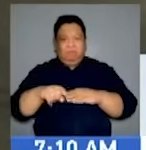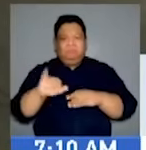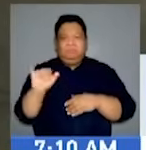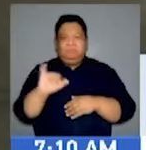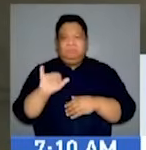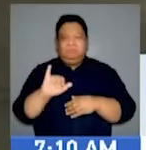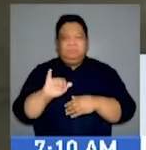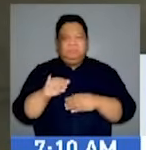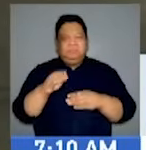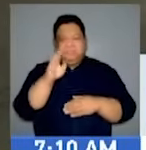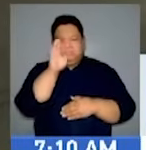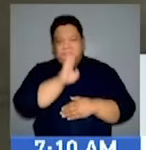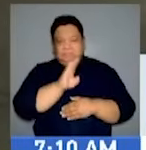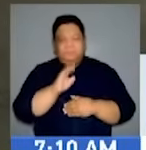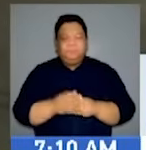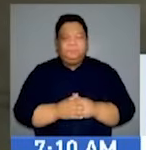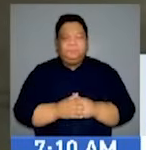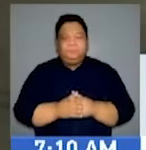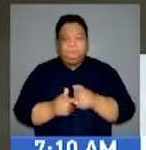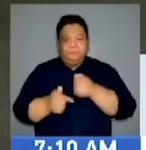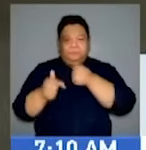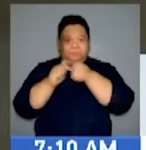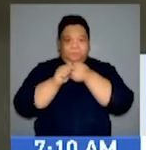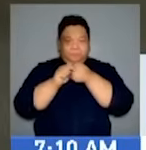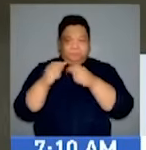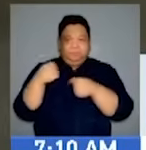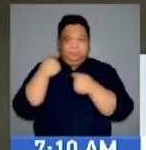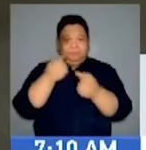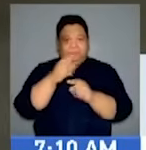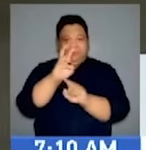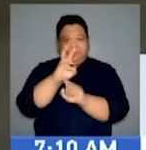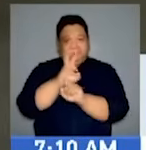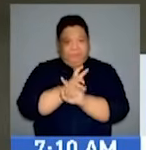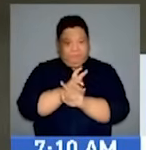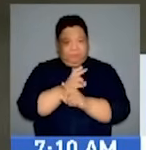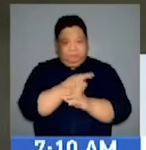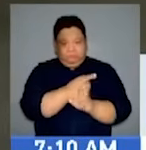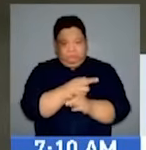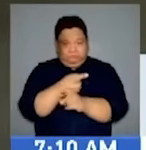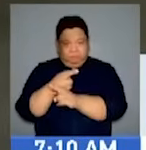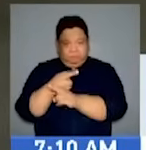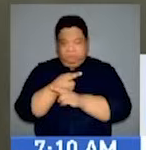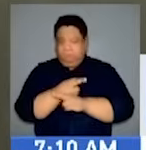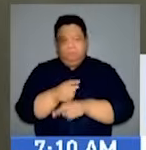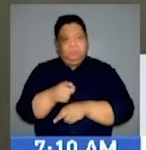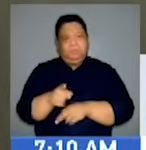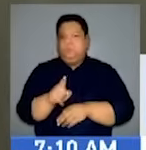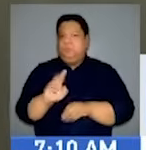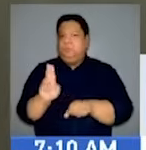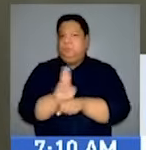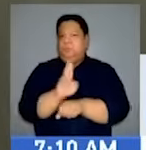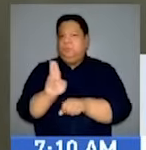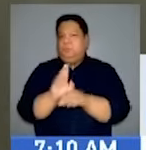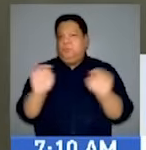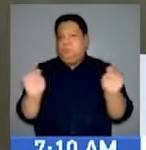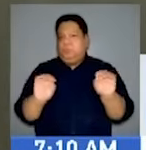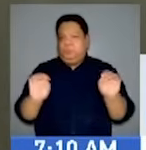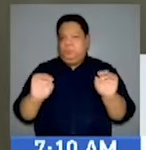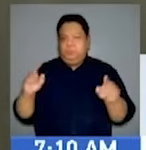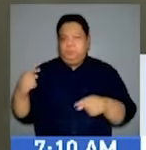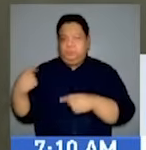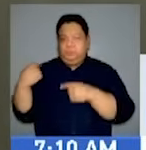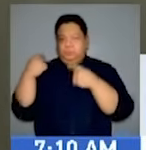Sa 6 na buwang rehabilitation mula noong Mayo, hindi ito nadaanan ng libo-libong mga motorista. Tulad ng